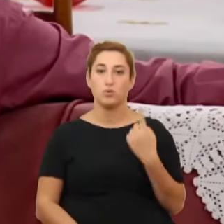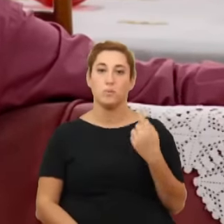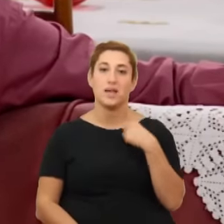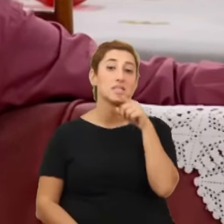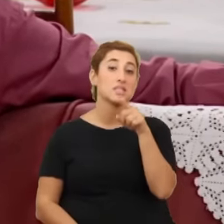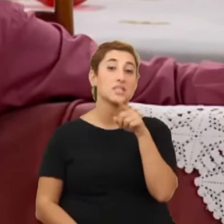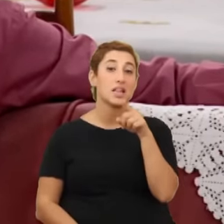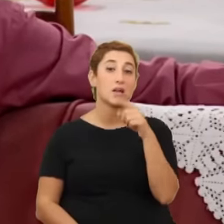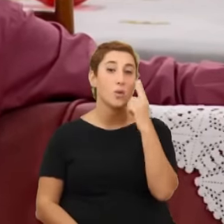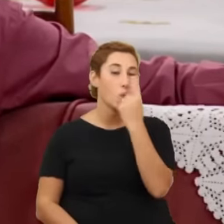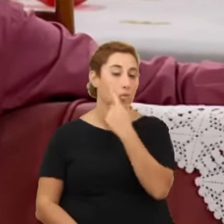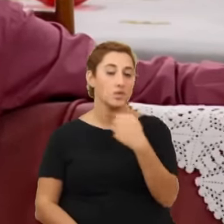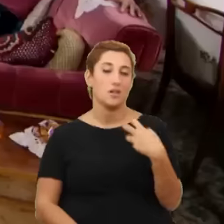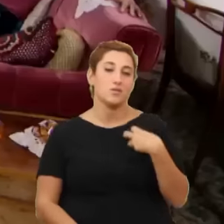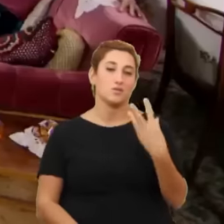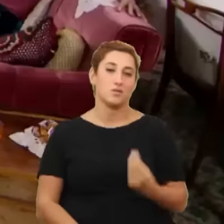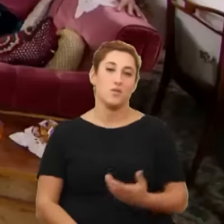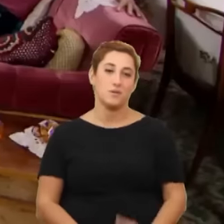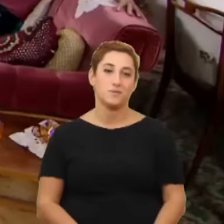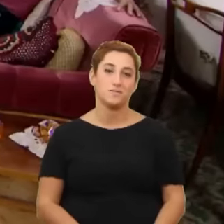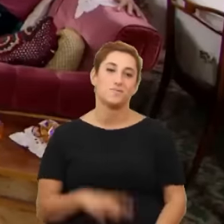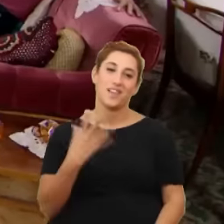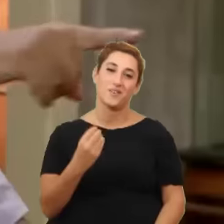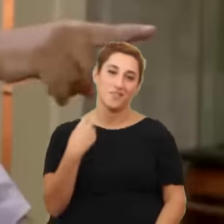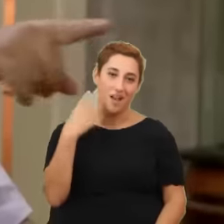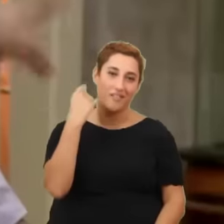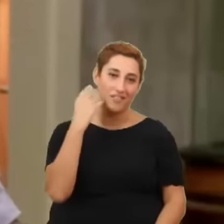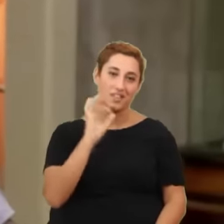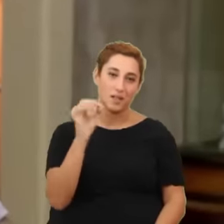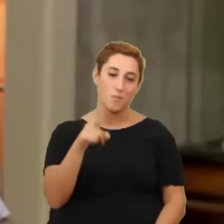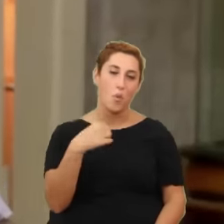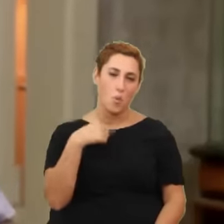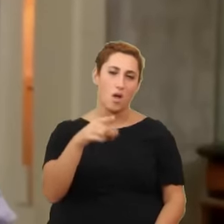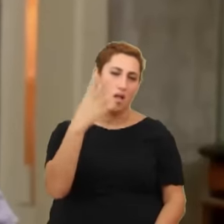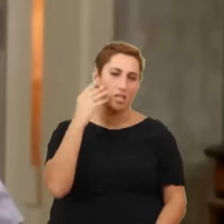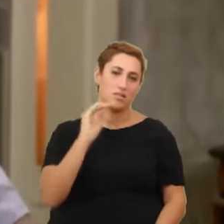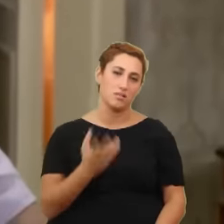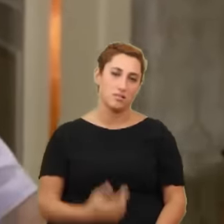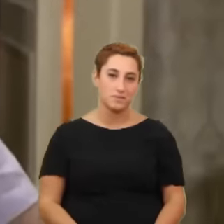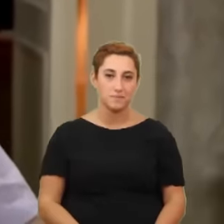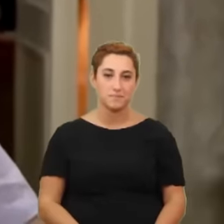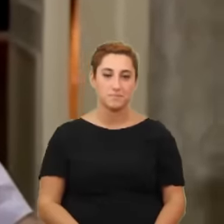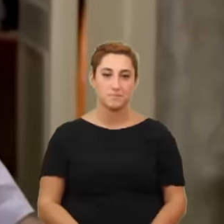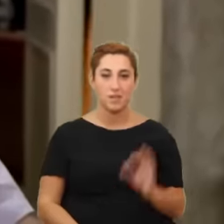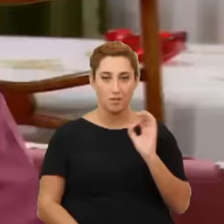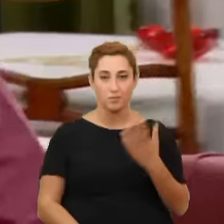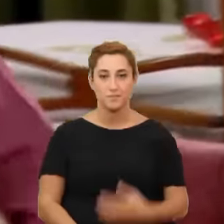Ben senin gözlerine vuruldum. Ya biz de öyle anladık ya. Tabii biz tabii. Biz de tamamen öyle anladık.